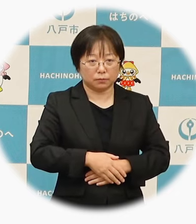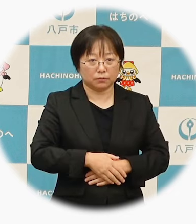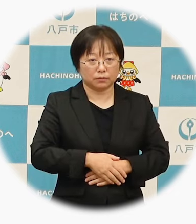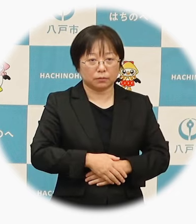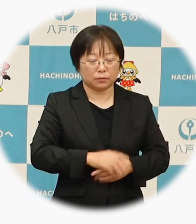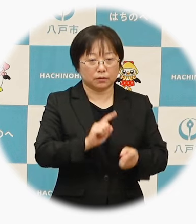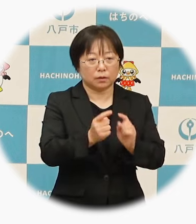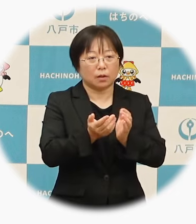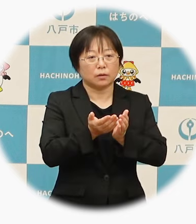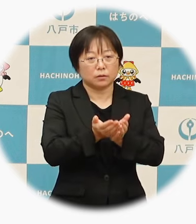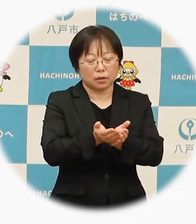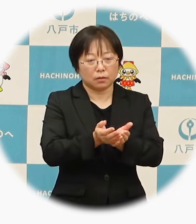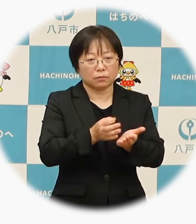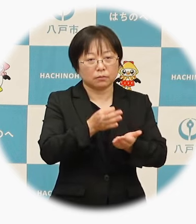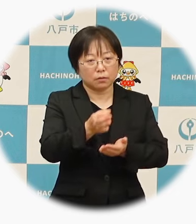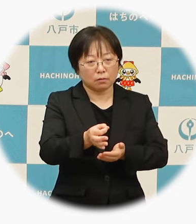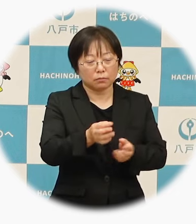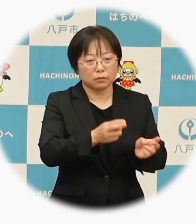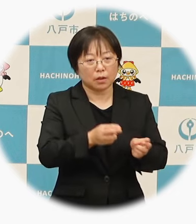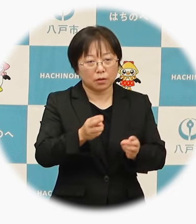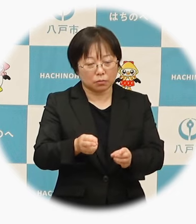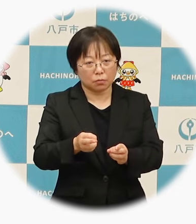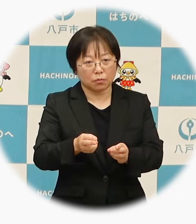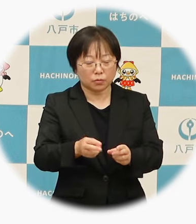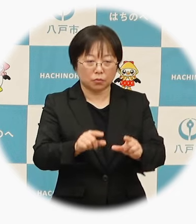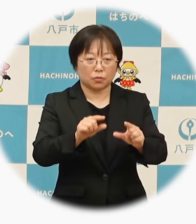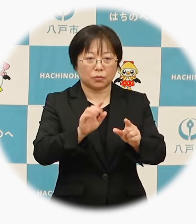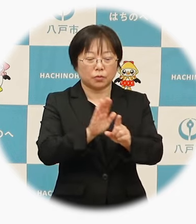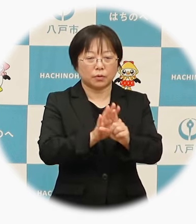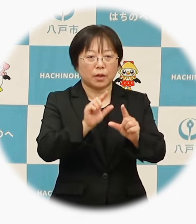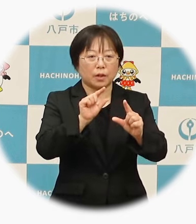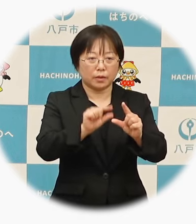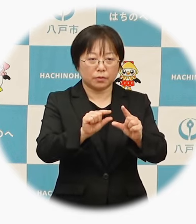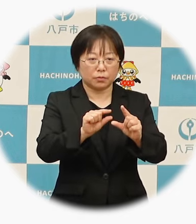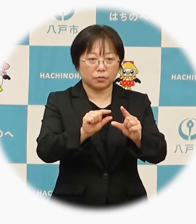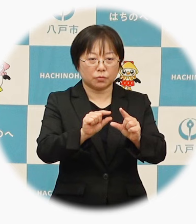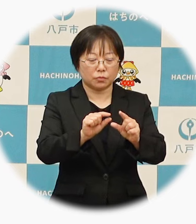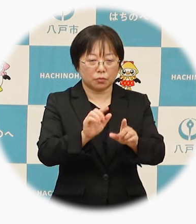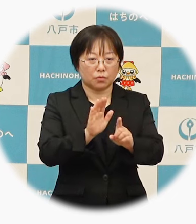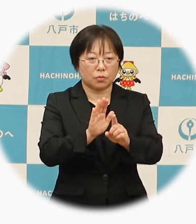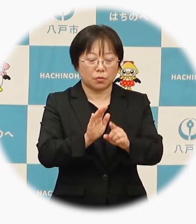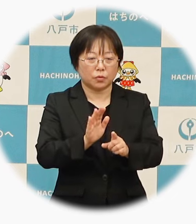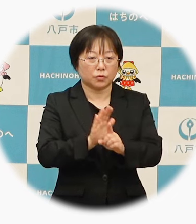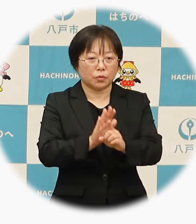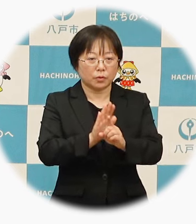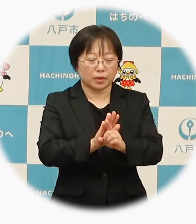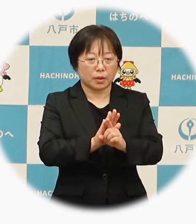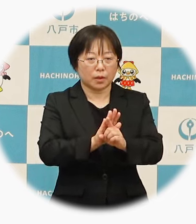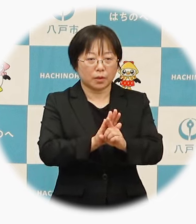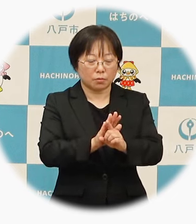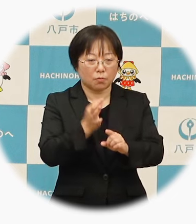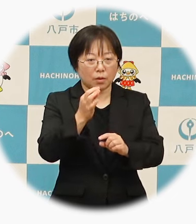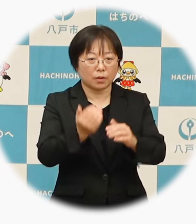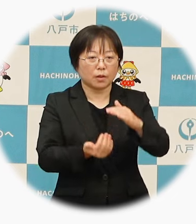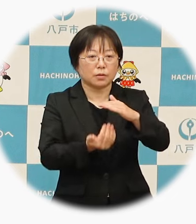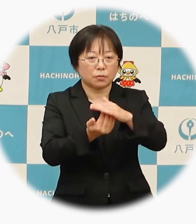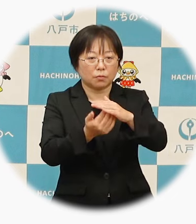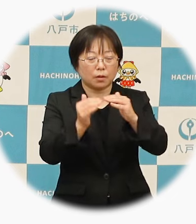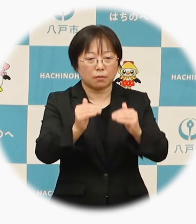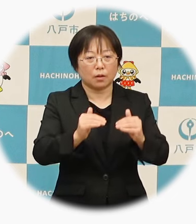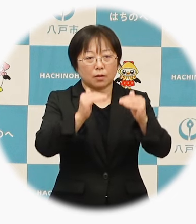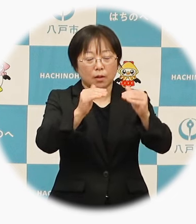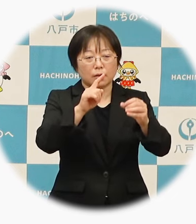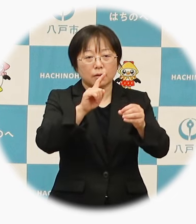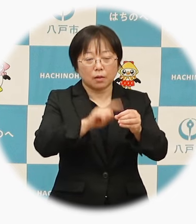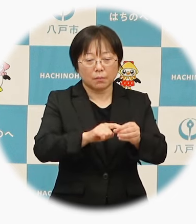船取得制度に係る助成率や助成額上限の引き上げ等の制度拡充に向けた